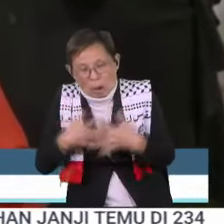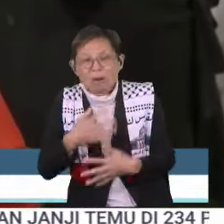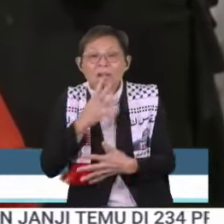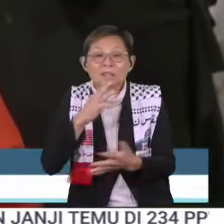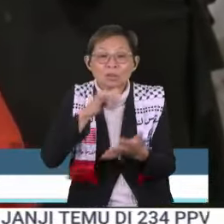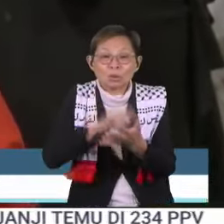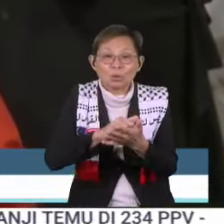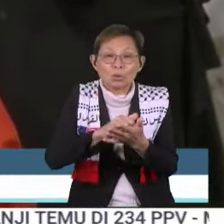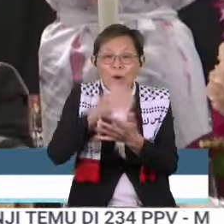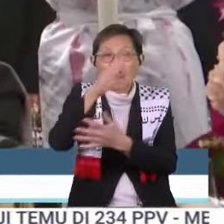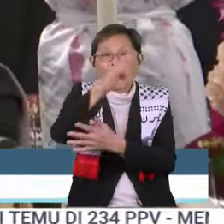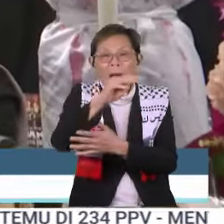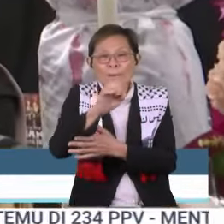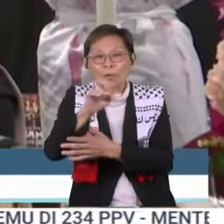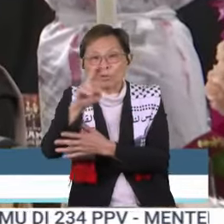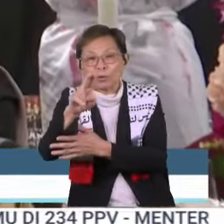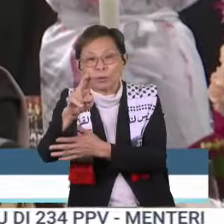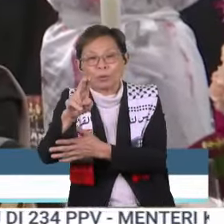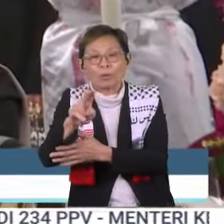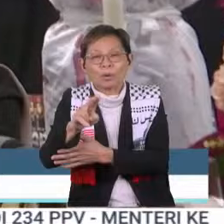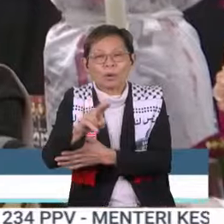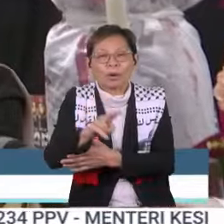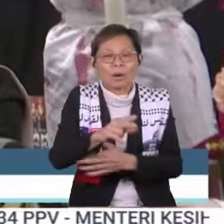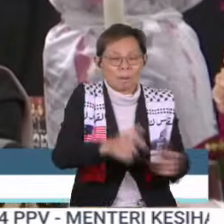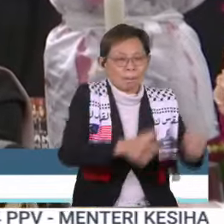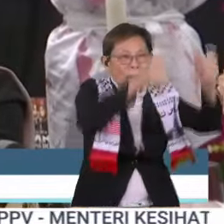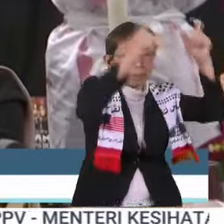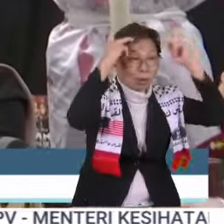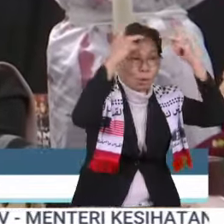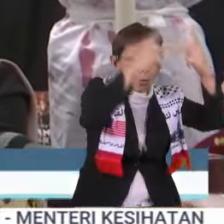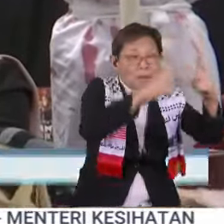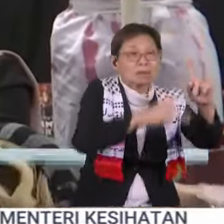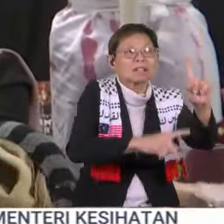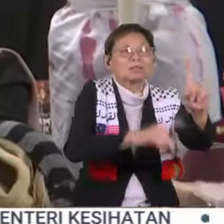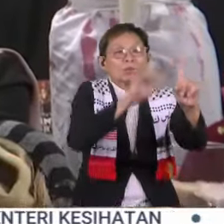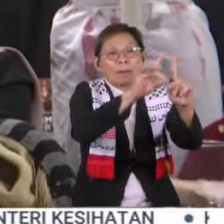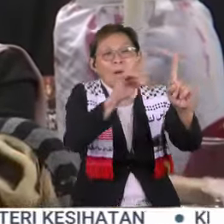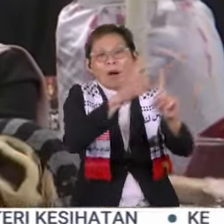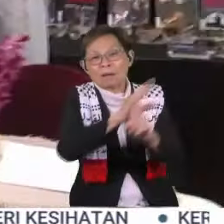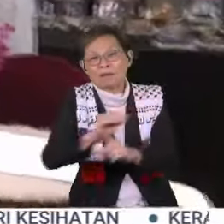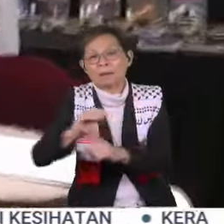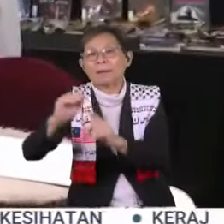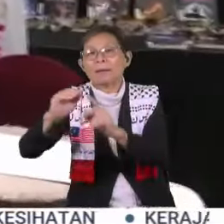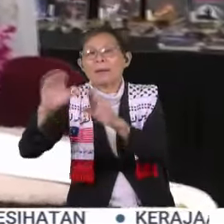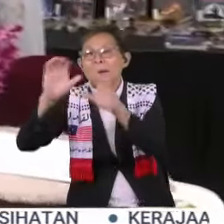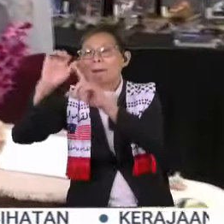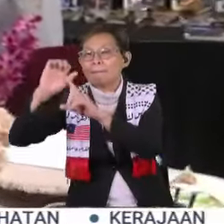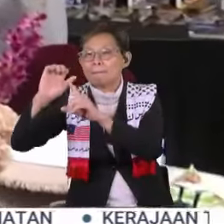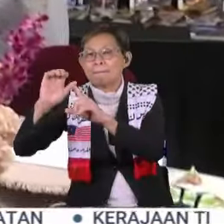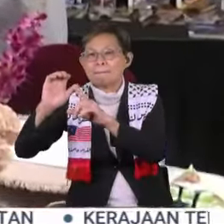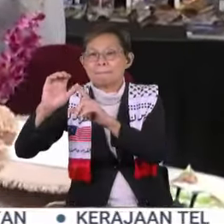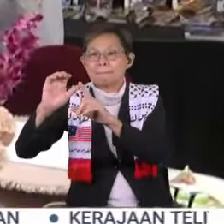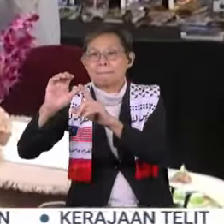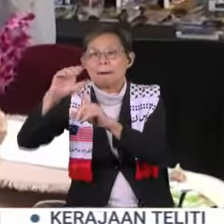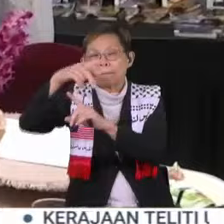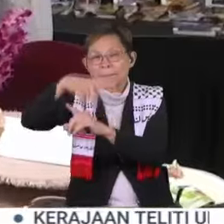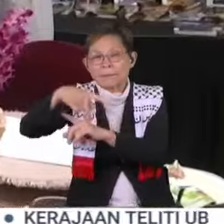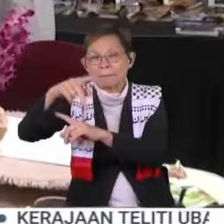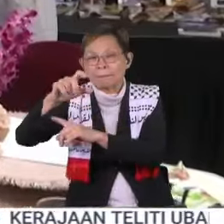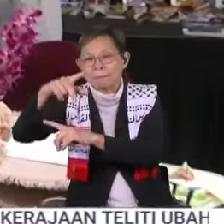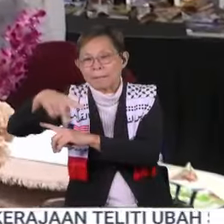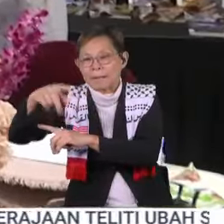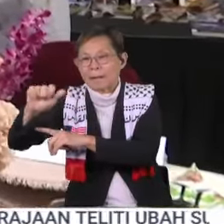selepas Majlis Memorandum Persefahaman MOU antara Menara Kuantan 188 dan Perbadanan Perpustakaan Awam Negeri Pahang PPAP di